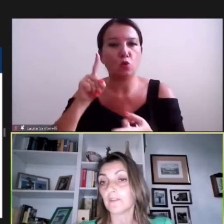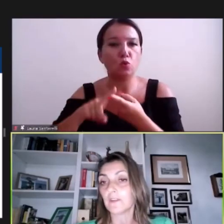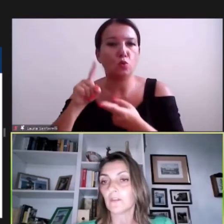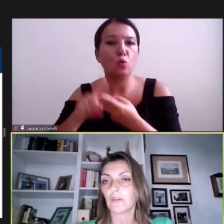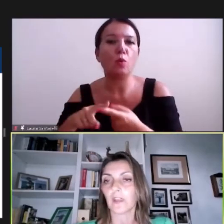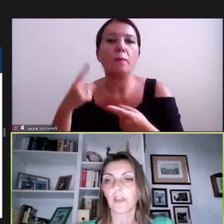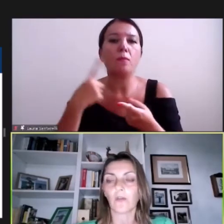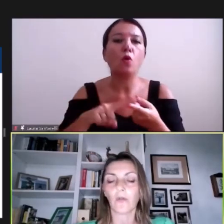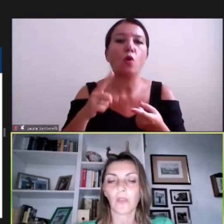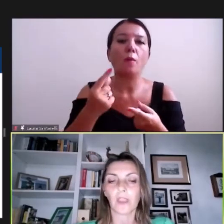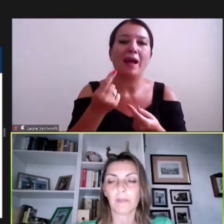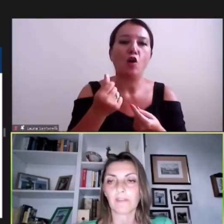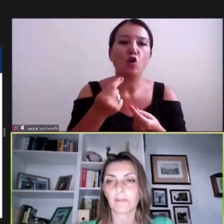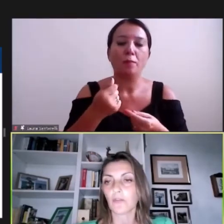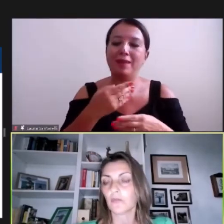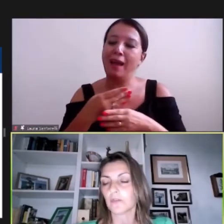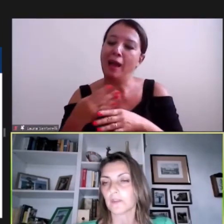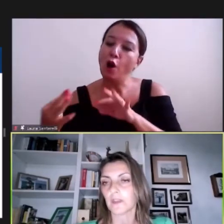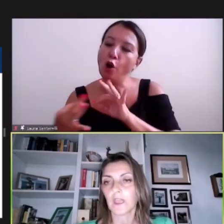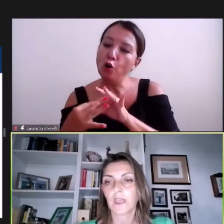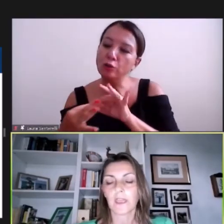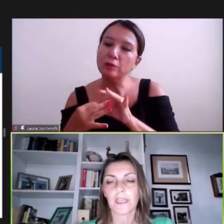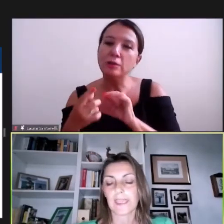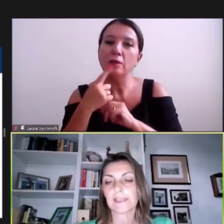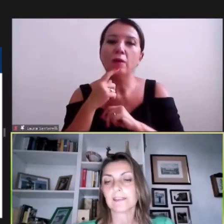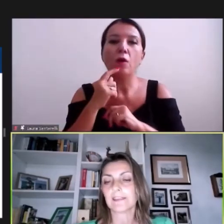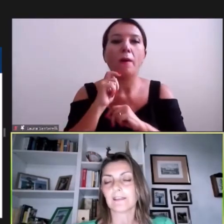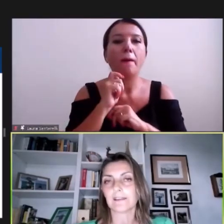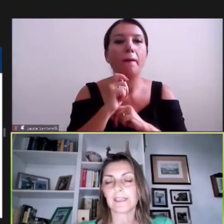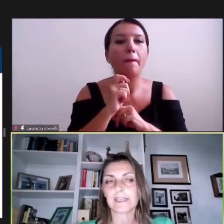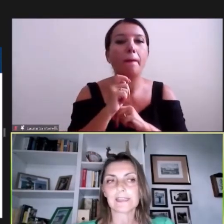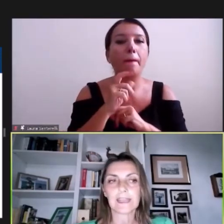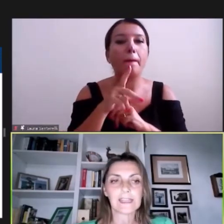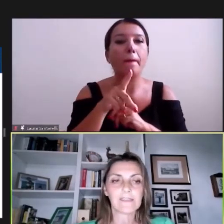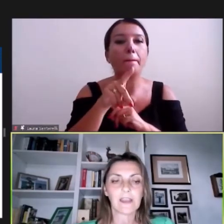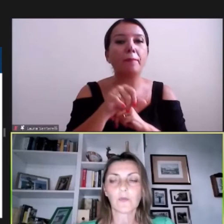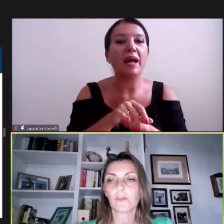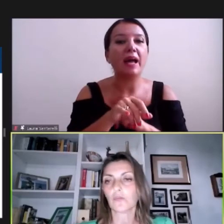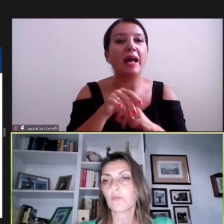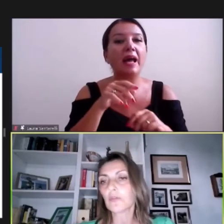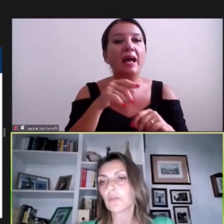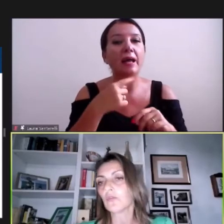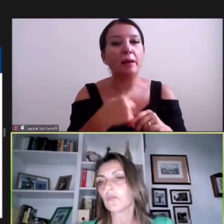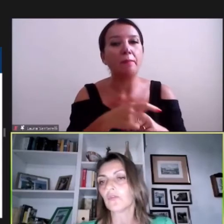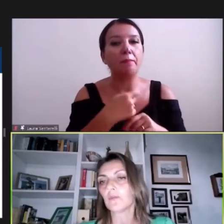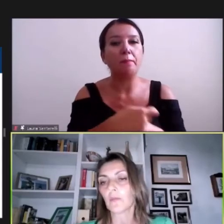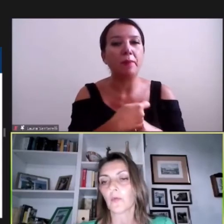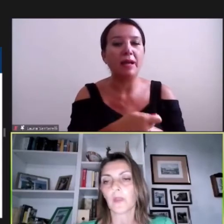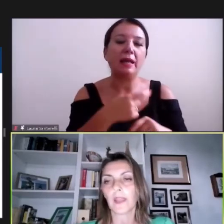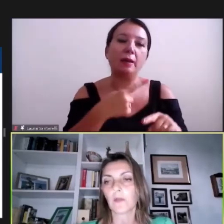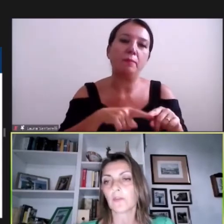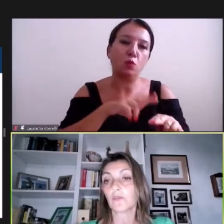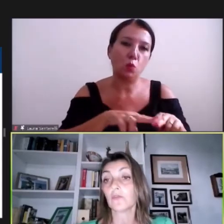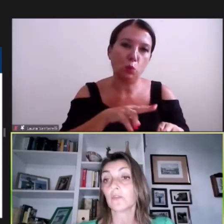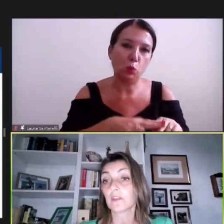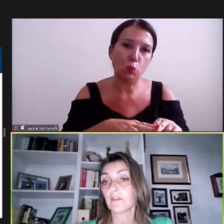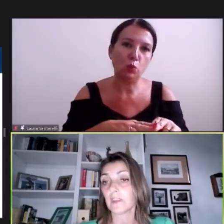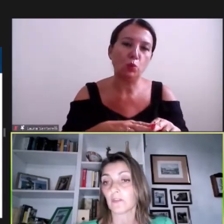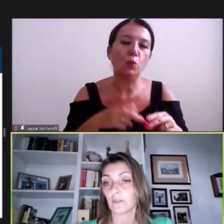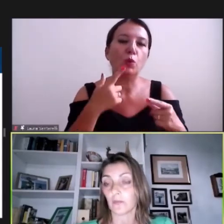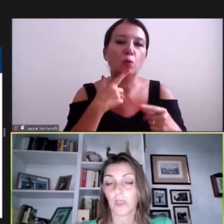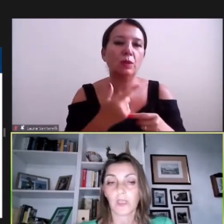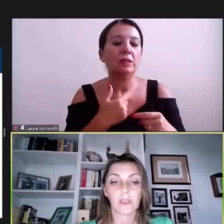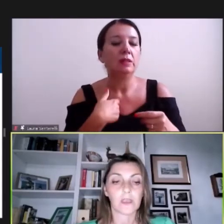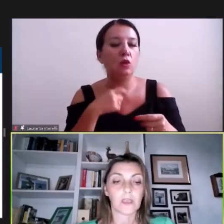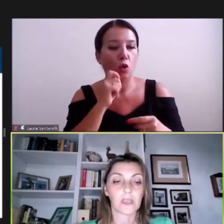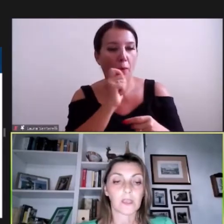di condivisione o il pay for use, che in alternativa all'acquisto di un prodotto si propone l'acquisto di un